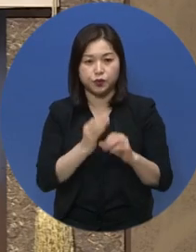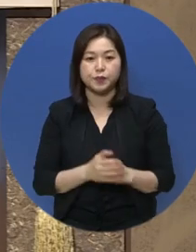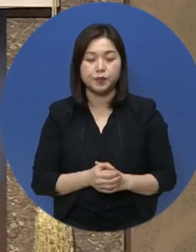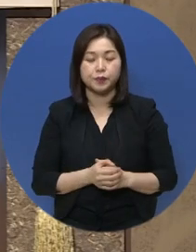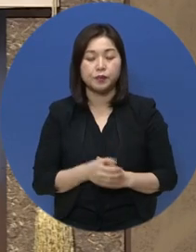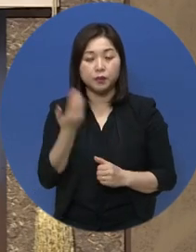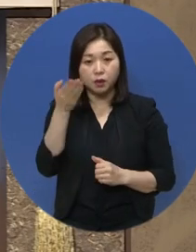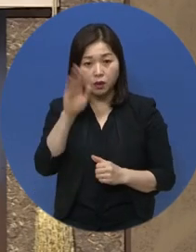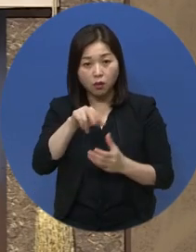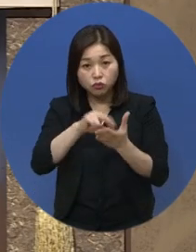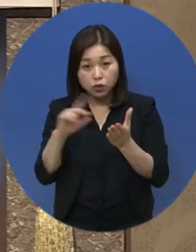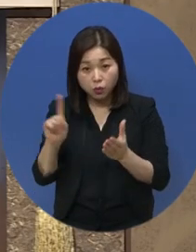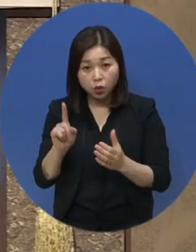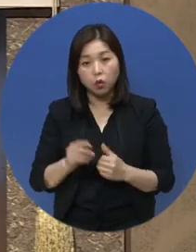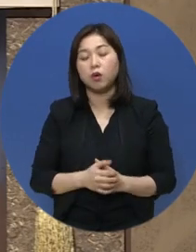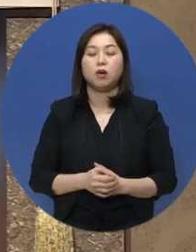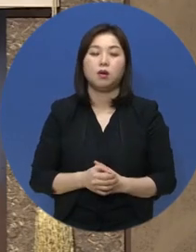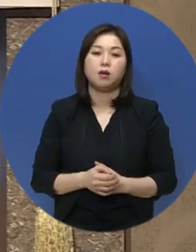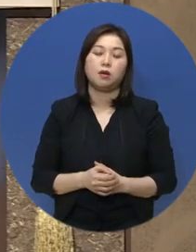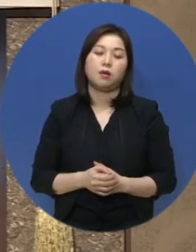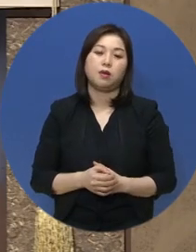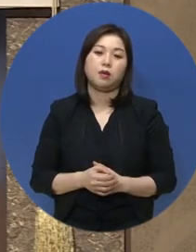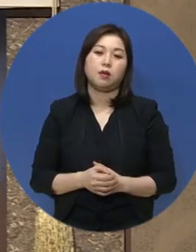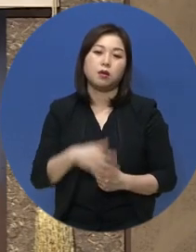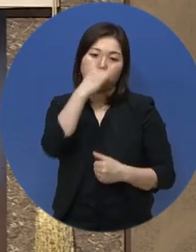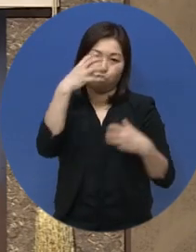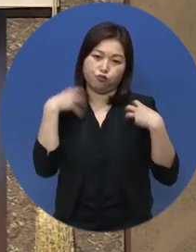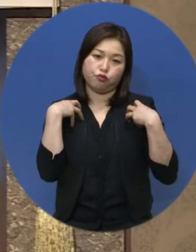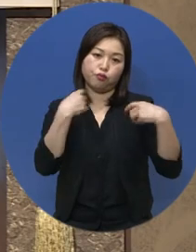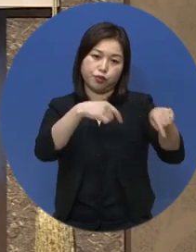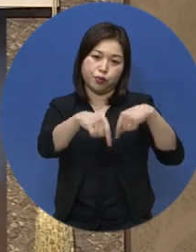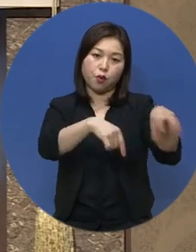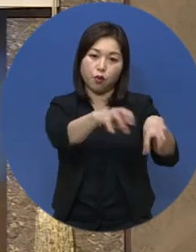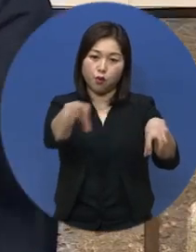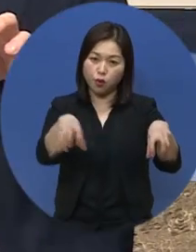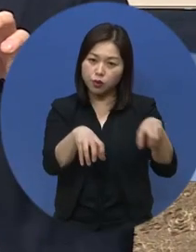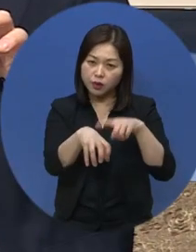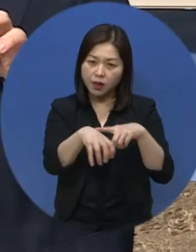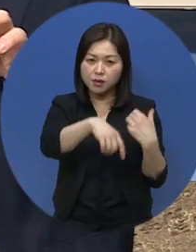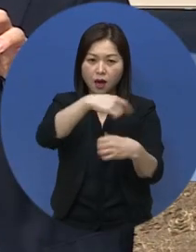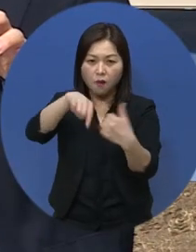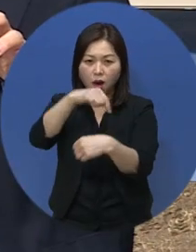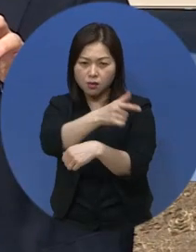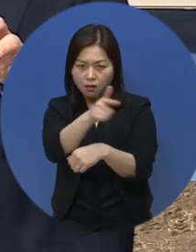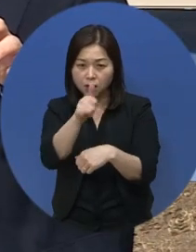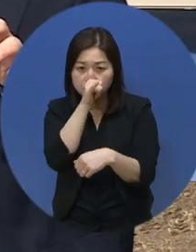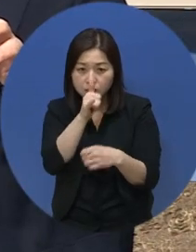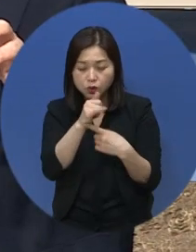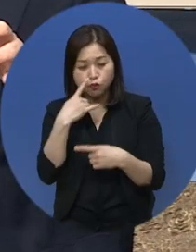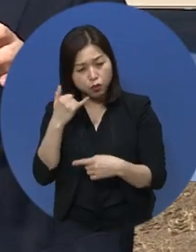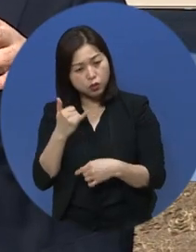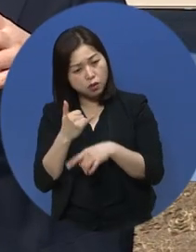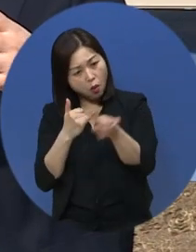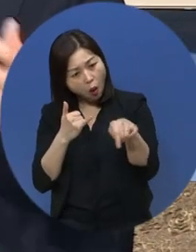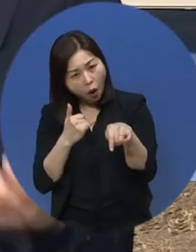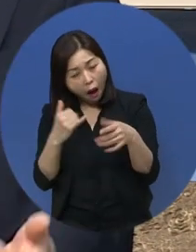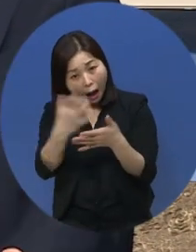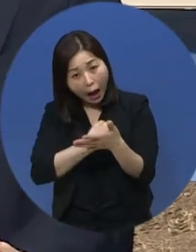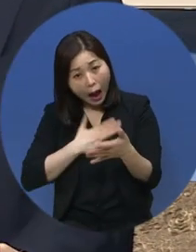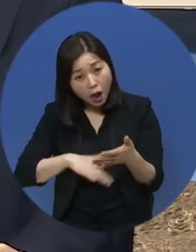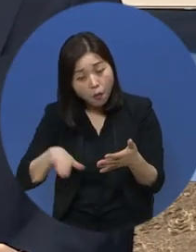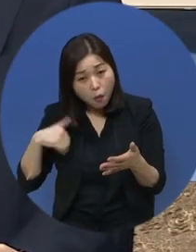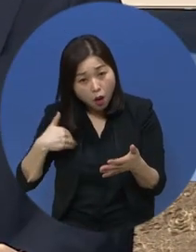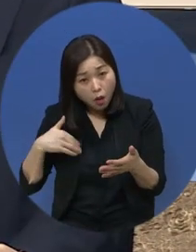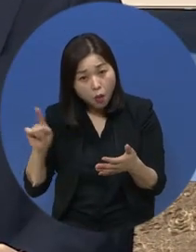문제는 네. 이렇게 부처 간에 여러 가지가 있잖아요. 그렇죠. 그러니까 부모들은 알까요, 모를까요? 굉장히 그러니까 네.